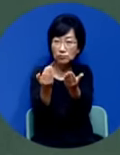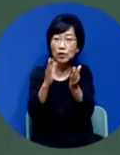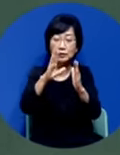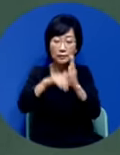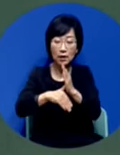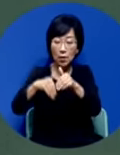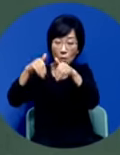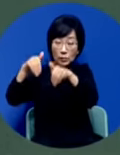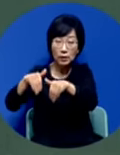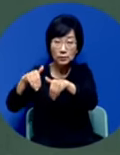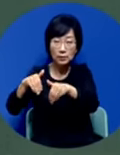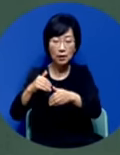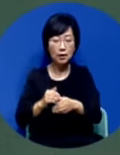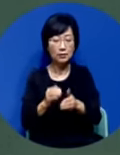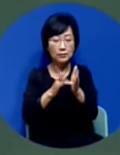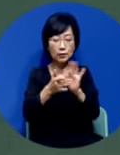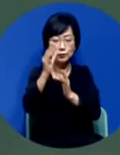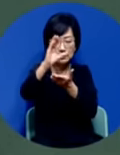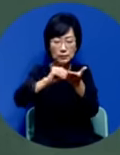받게 되죠.